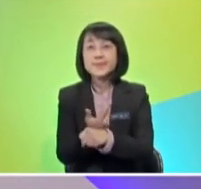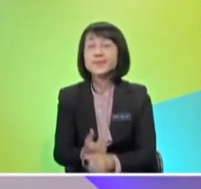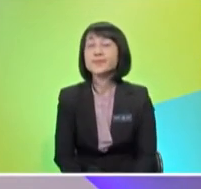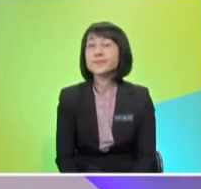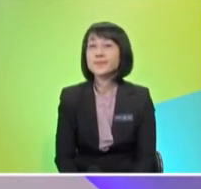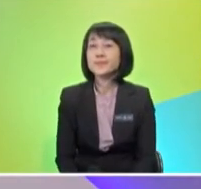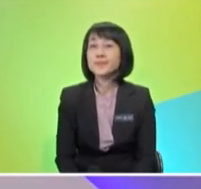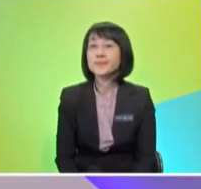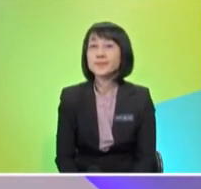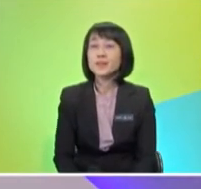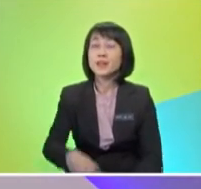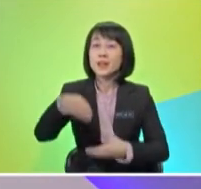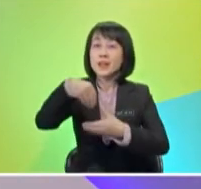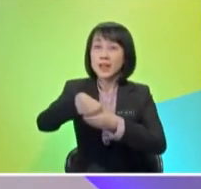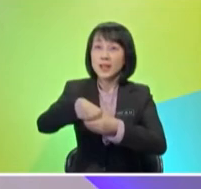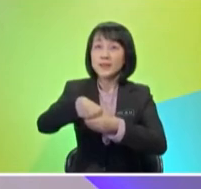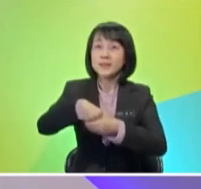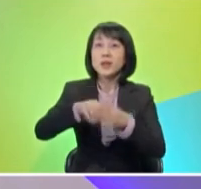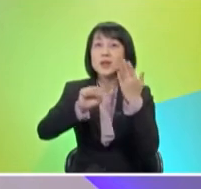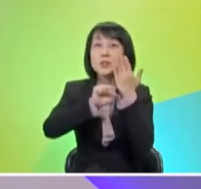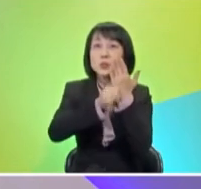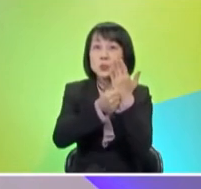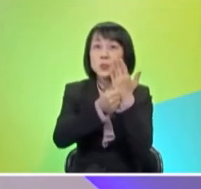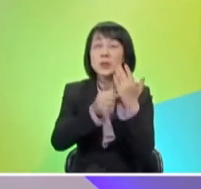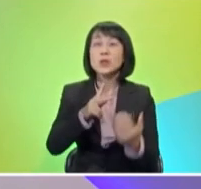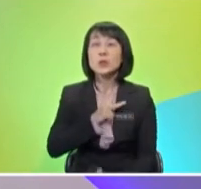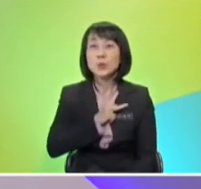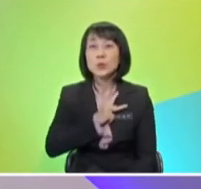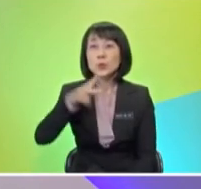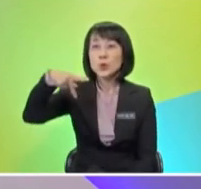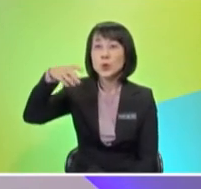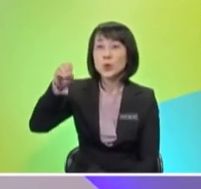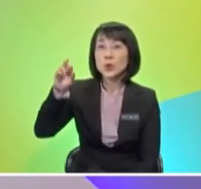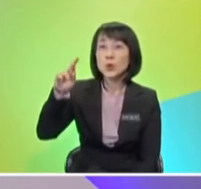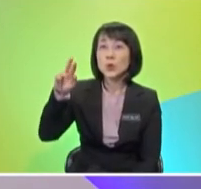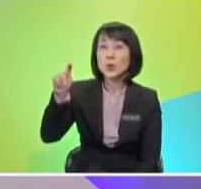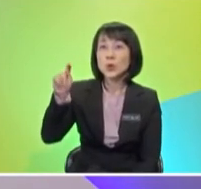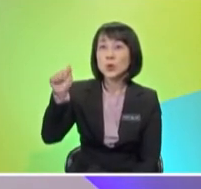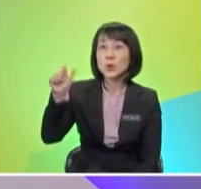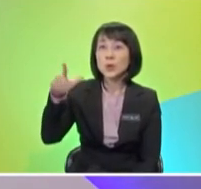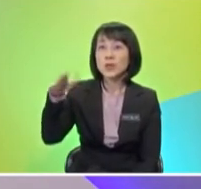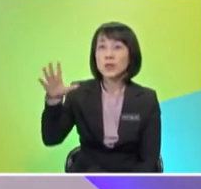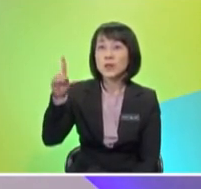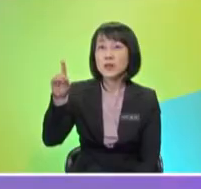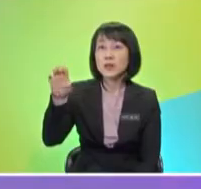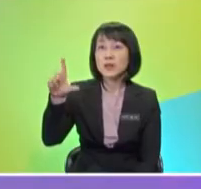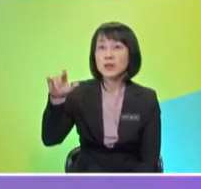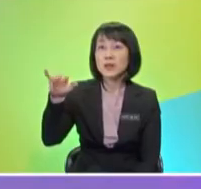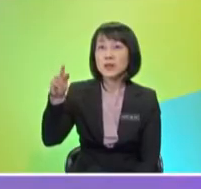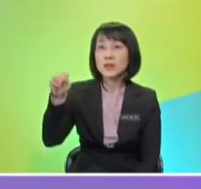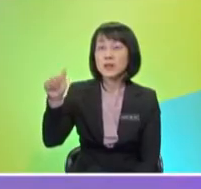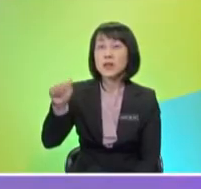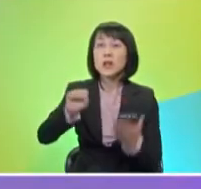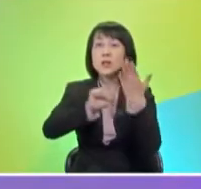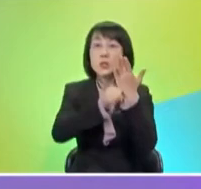dalam foto delima melalui sumberku banyak latihan boleh diperoleh dari situ oke baik murid-murid di rumah